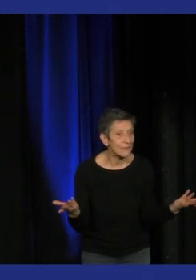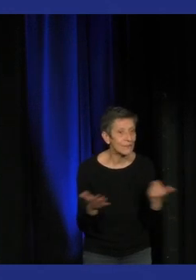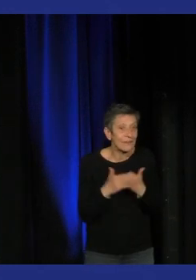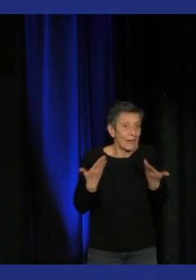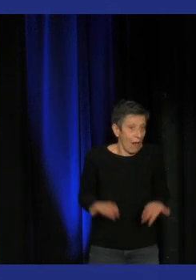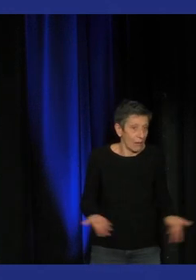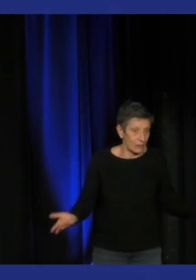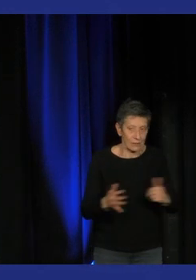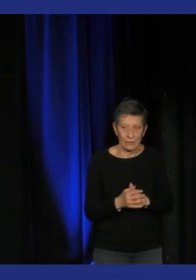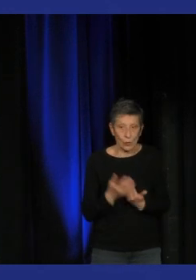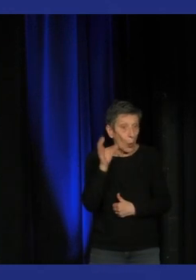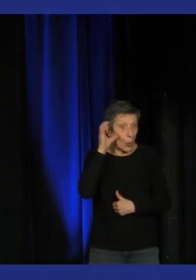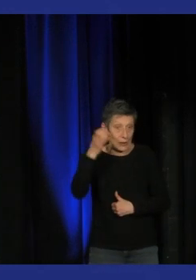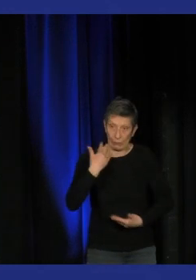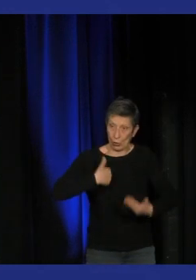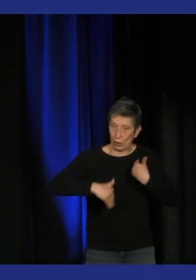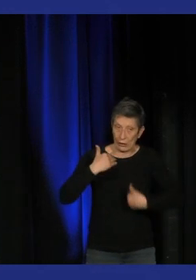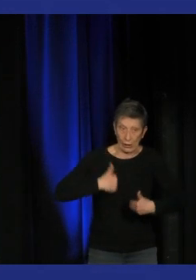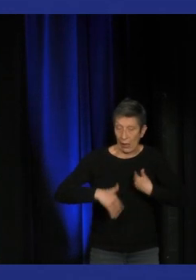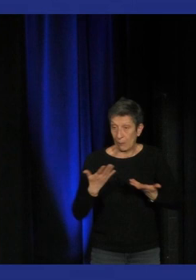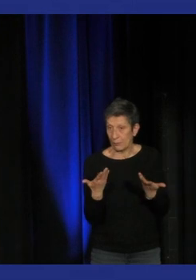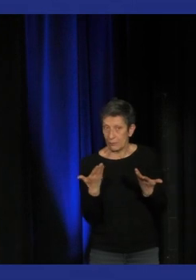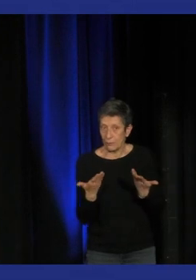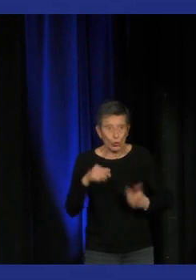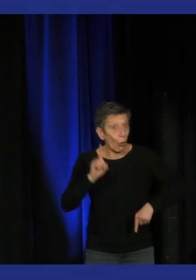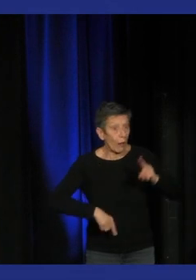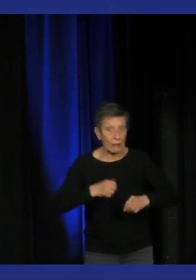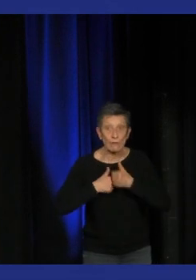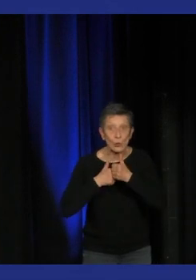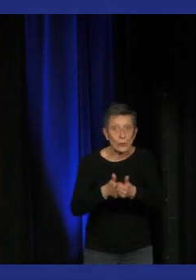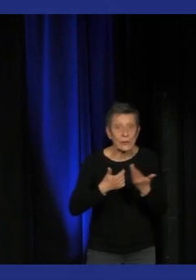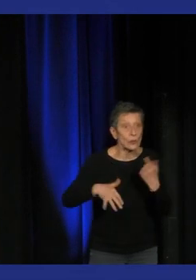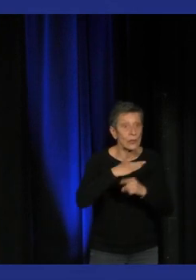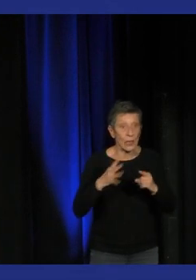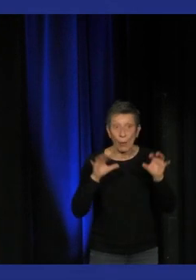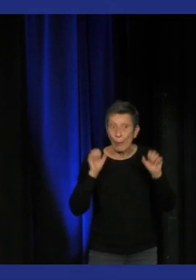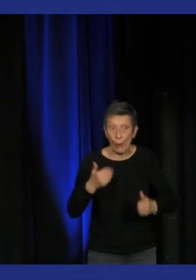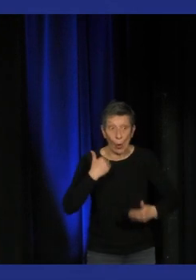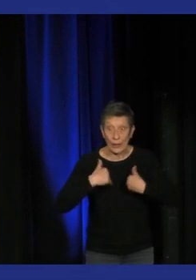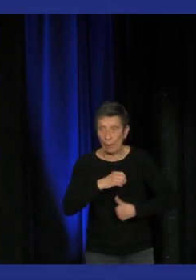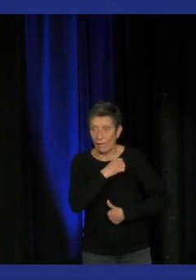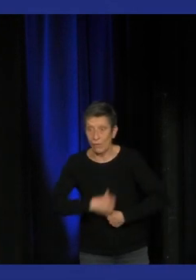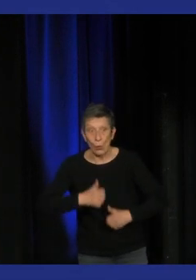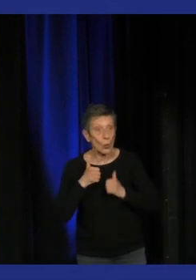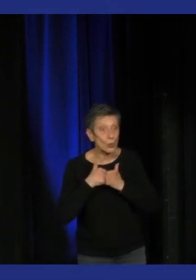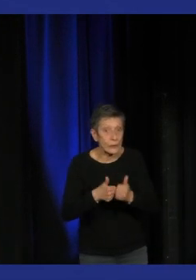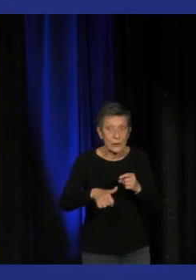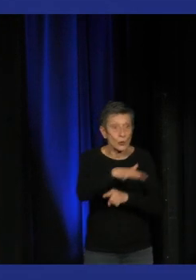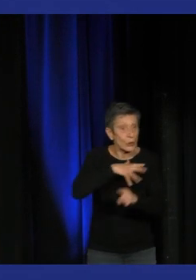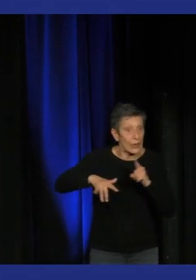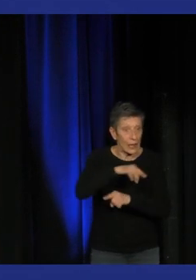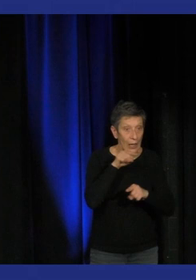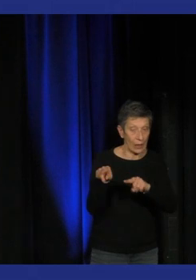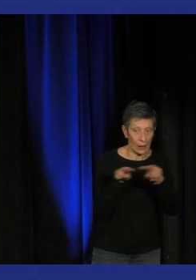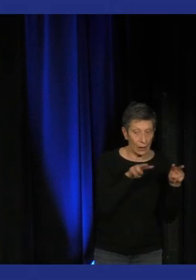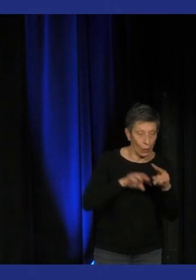de comprendre que le concept de handicap est un concept relatif et qu'il augmente ou diminue selon la société, selon la manière dont la